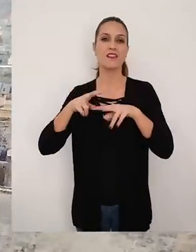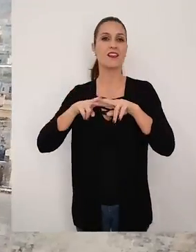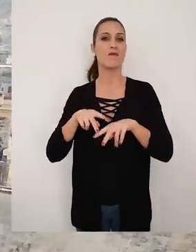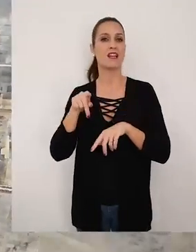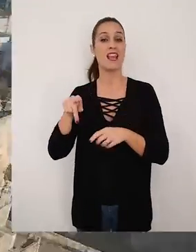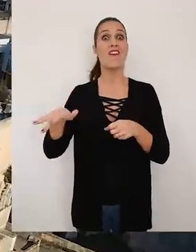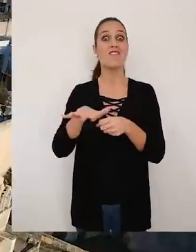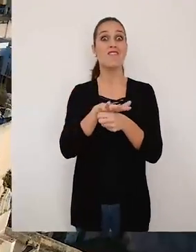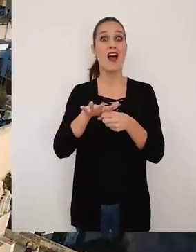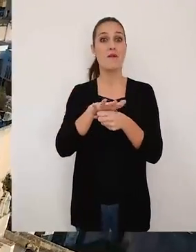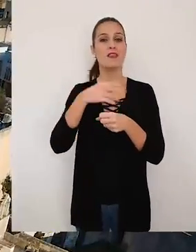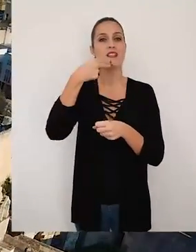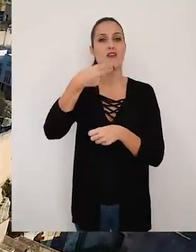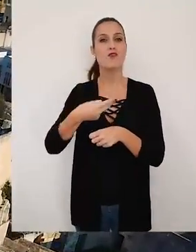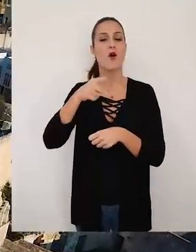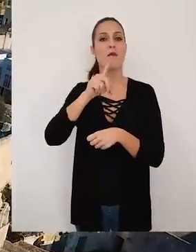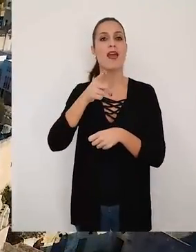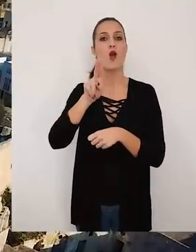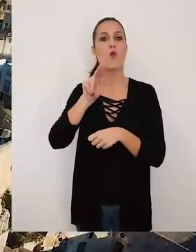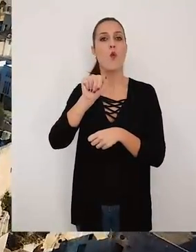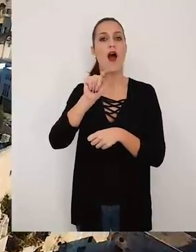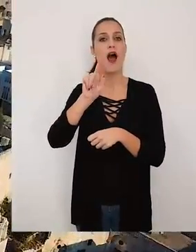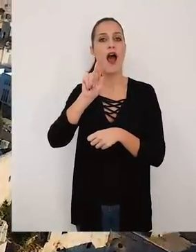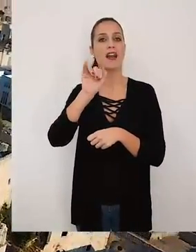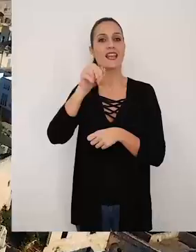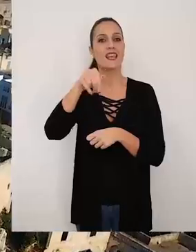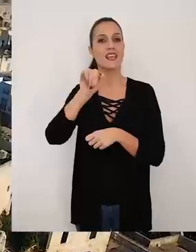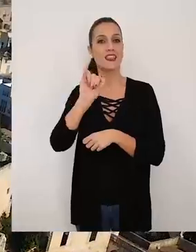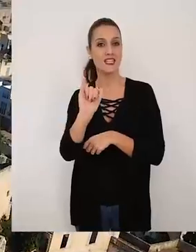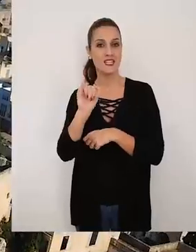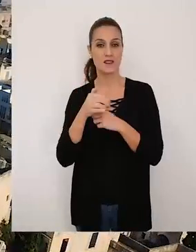secoli nell'egemonia della famiglia Guarini.